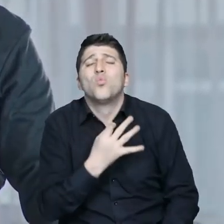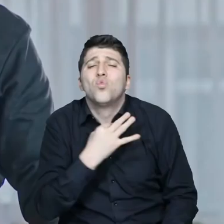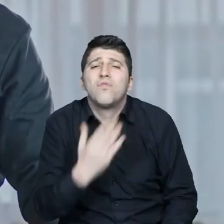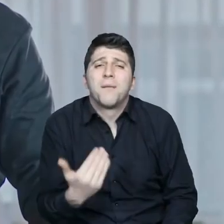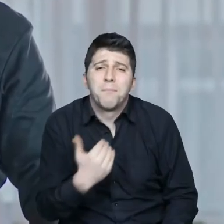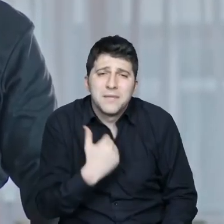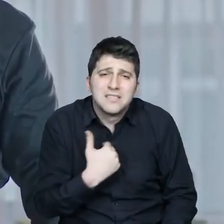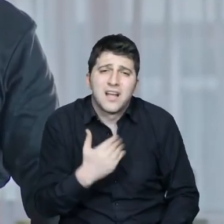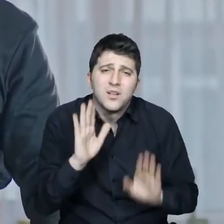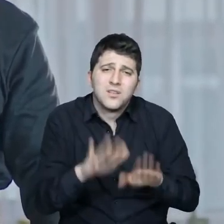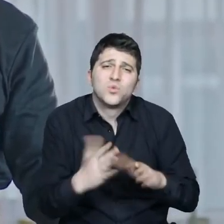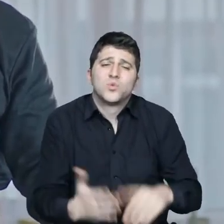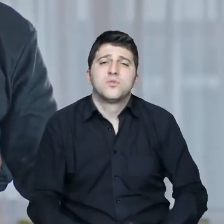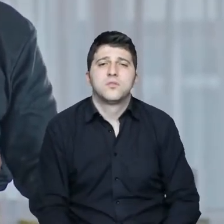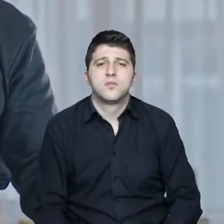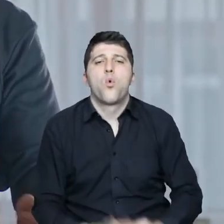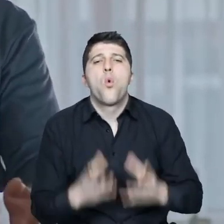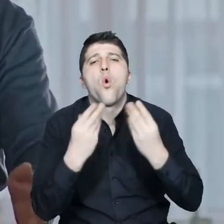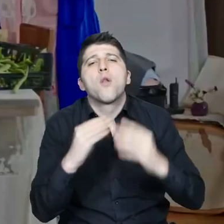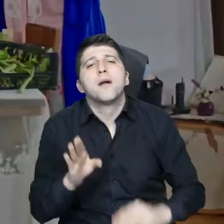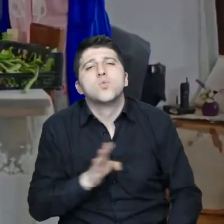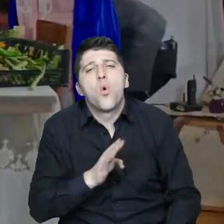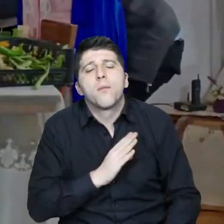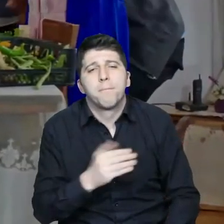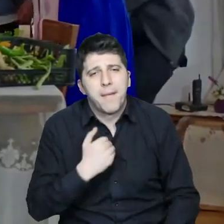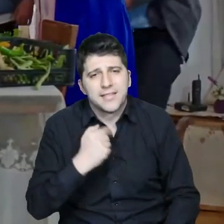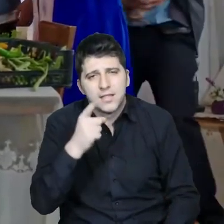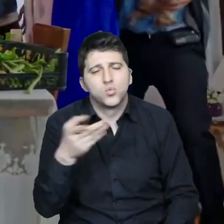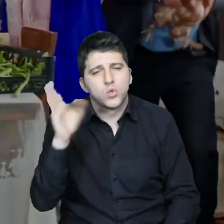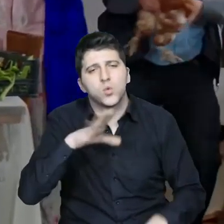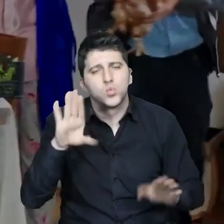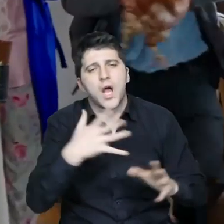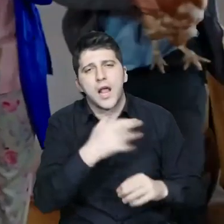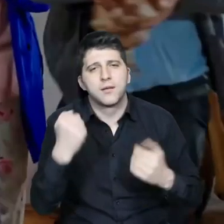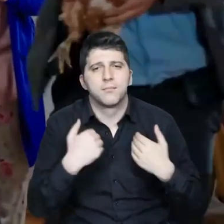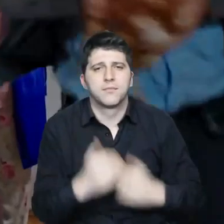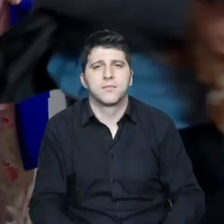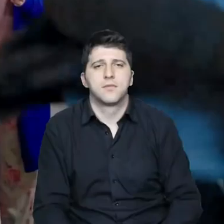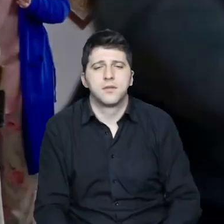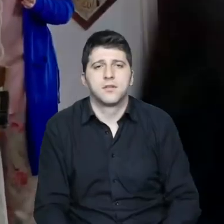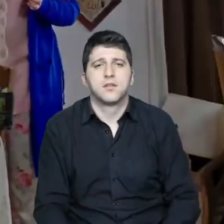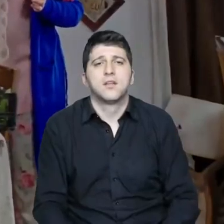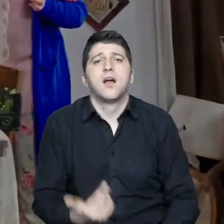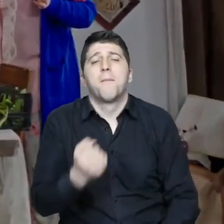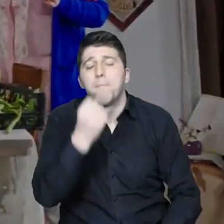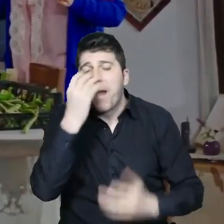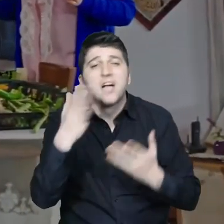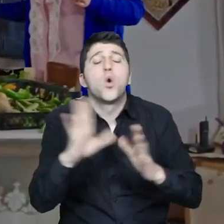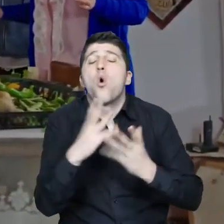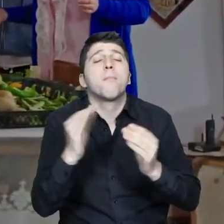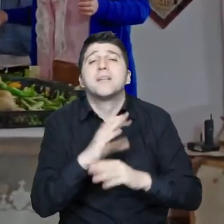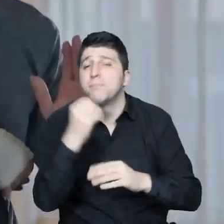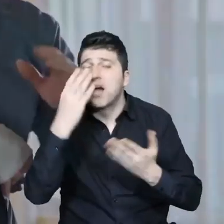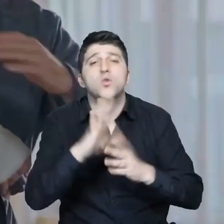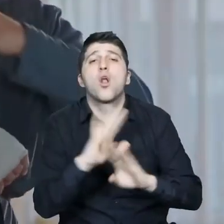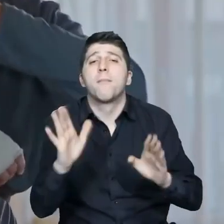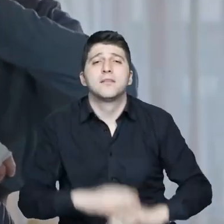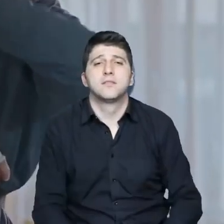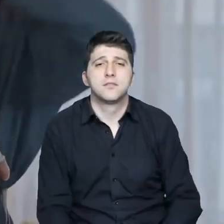bizde kalsın mı? Olmaz oğlum. Ben sana kanarya alırım sonra. Şuradaki bahçe. Bahçede de olmaz. Bahçede de